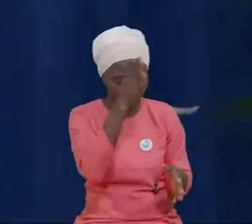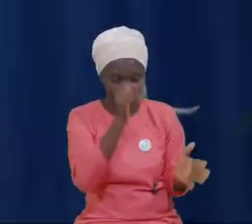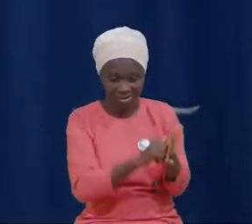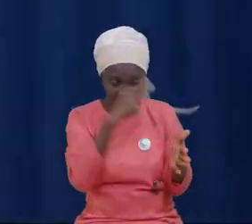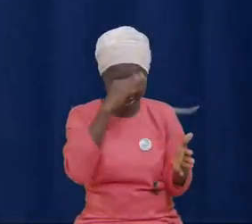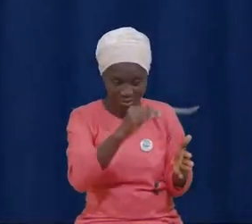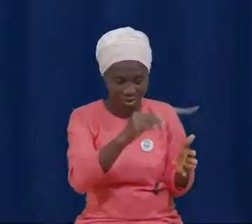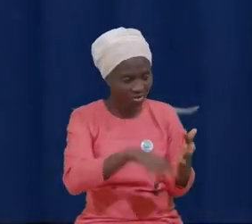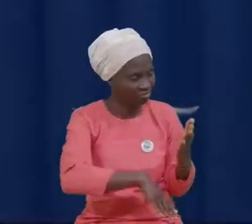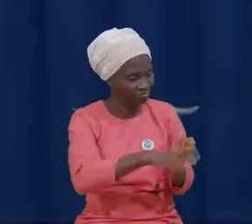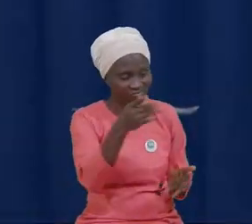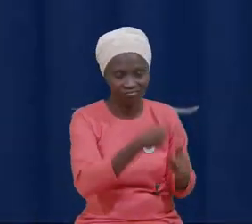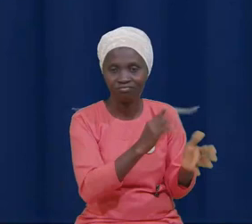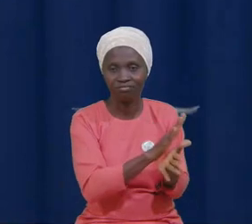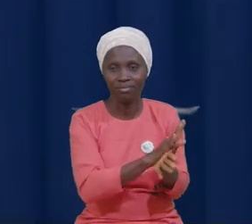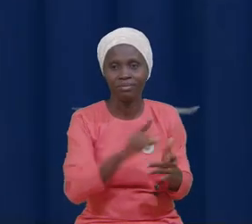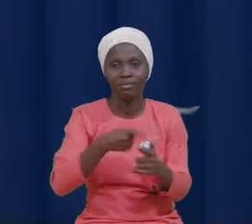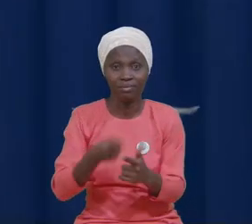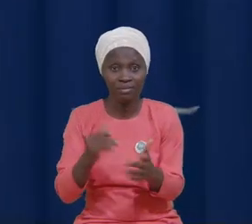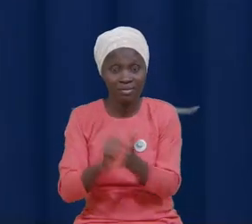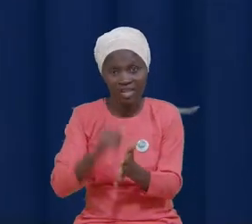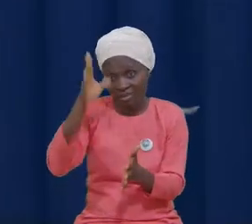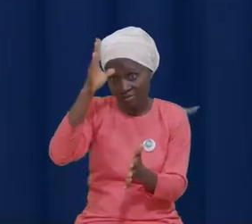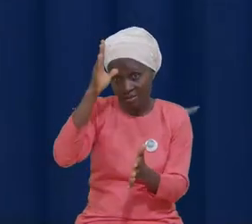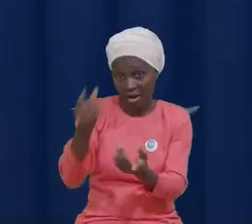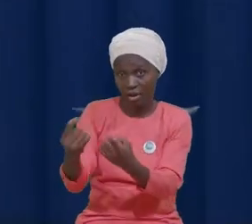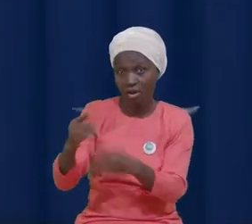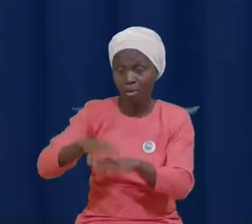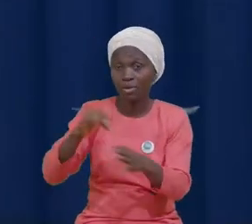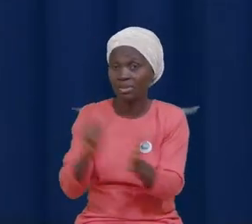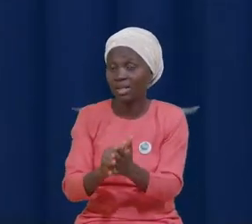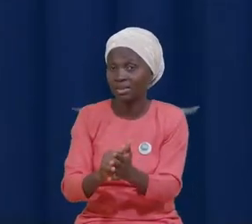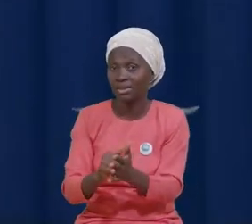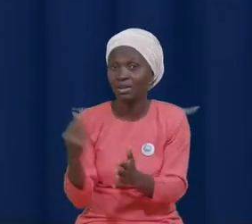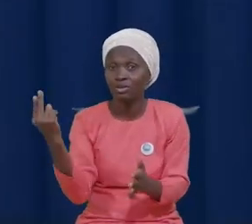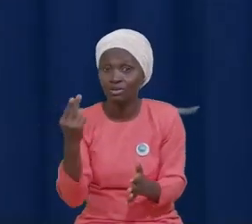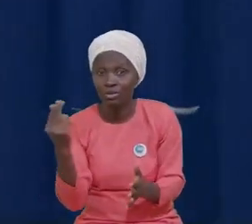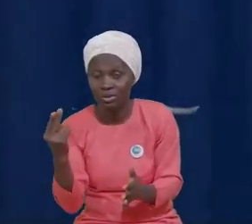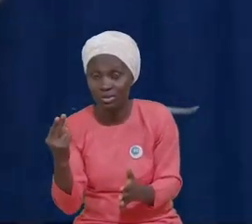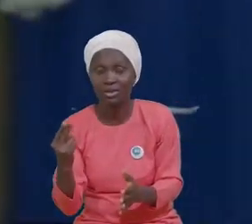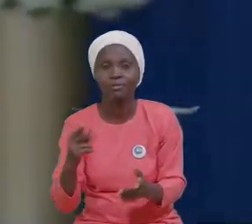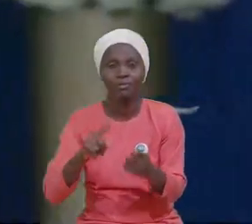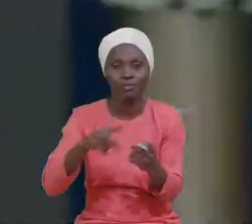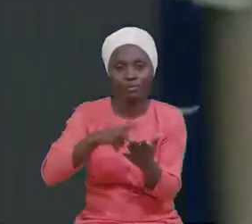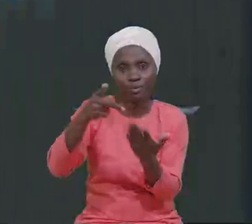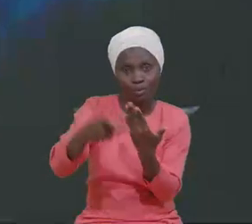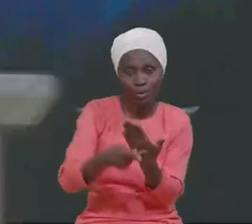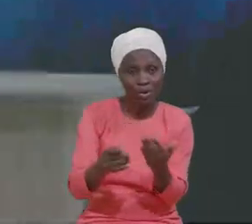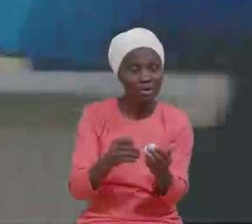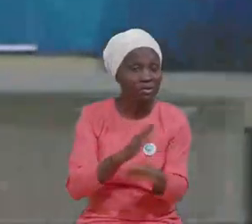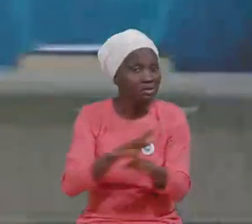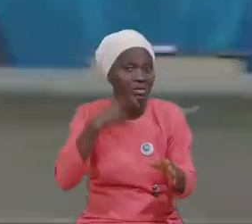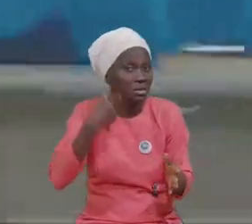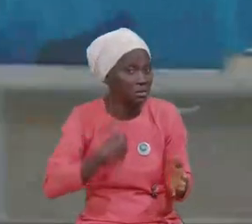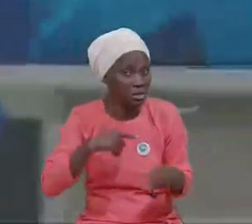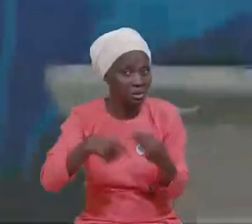l'ont renvoyé. Le père était venu ce jeudi-là sans rien me dire. Il ne m'a rien dit sur la lettre. Sans